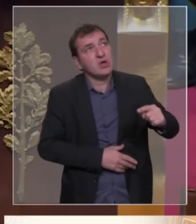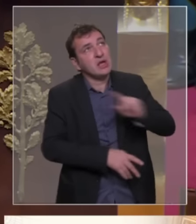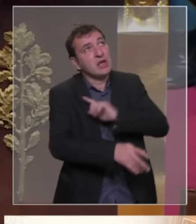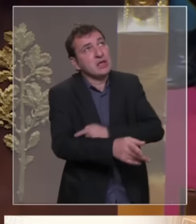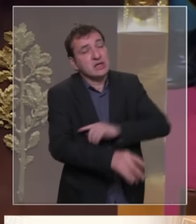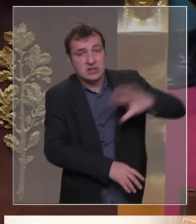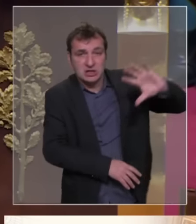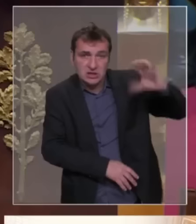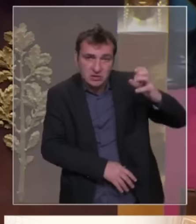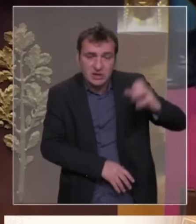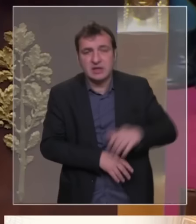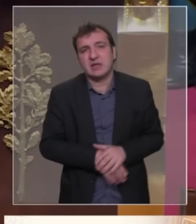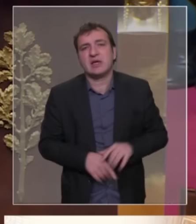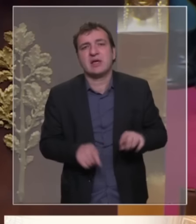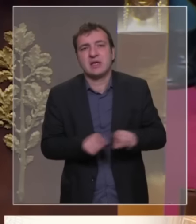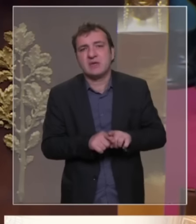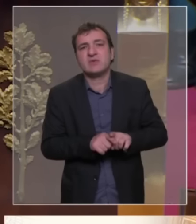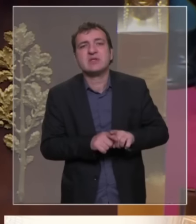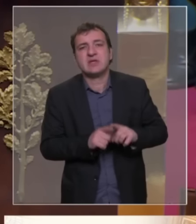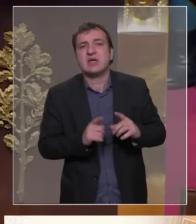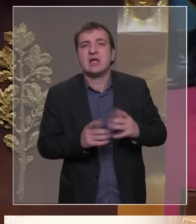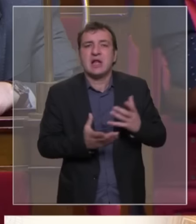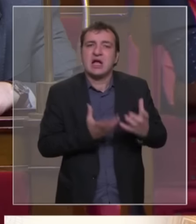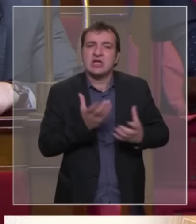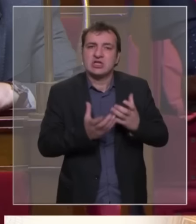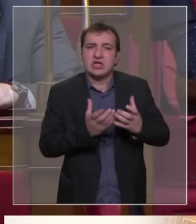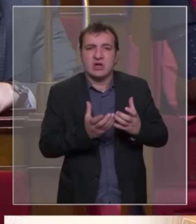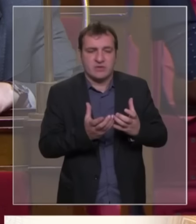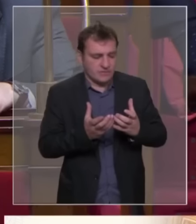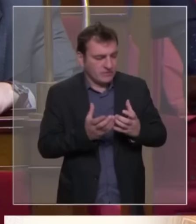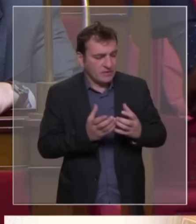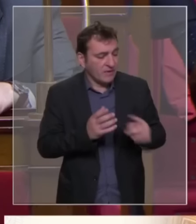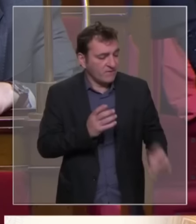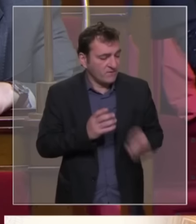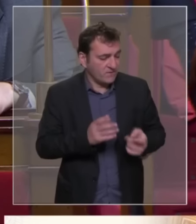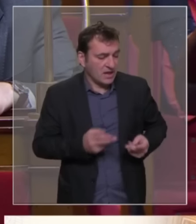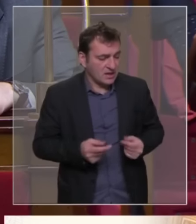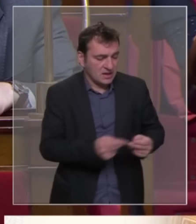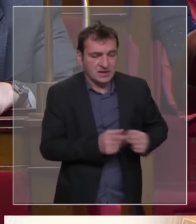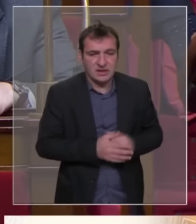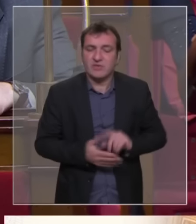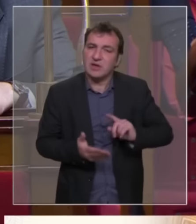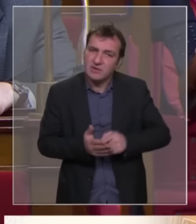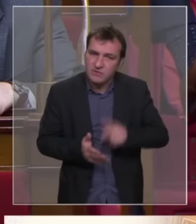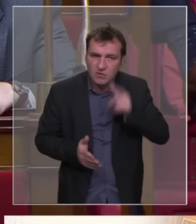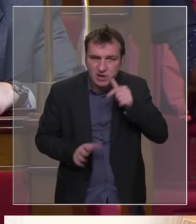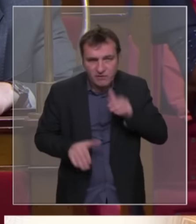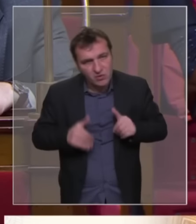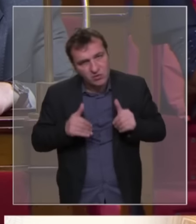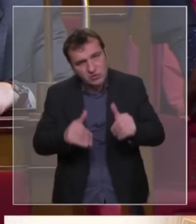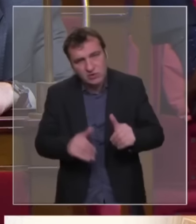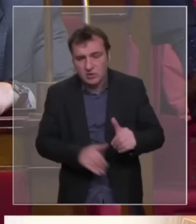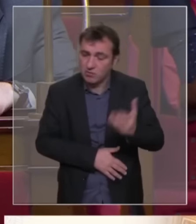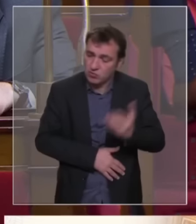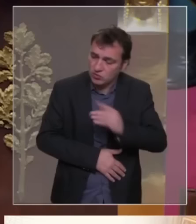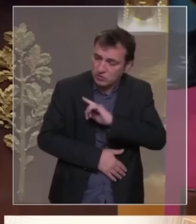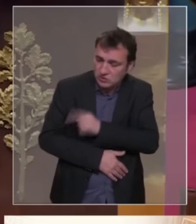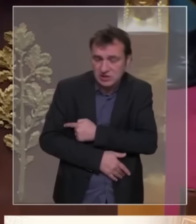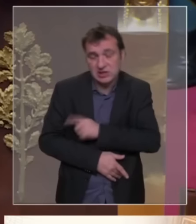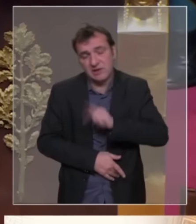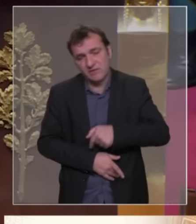Ensemble, ainsi, nous devons maîtriser, poursuivant les efforts engagés, nos besoins d'énergie en faisant preuve de